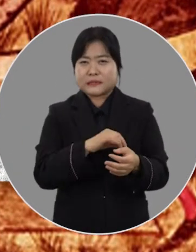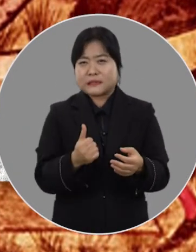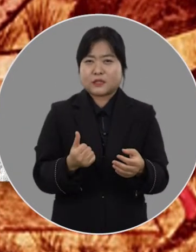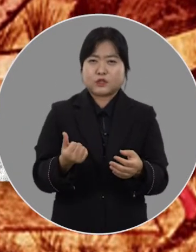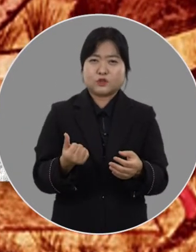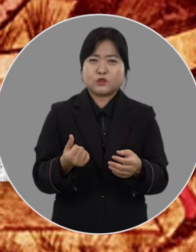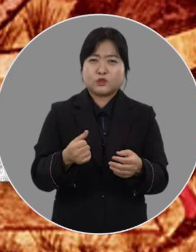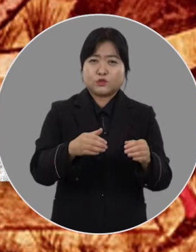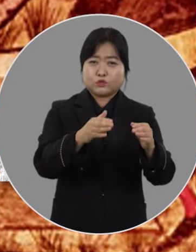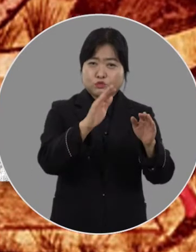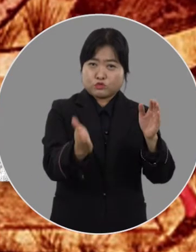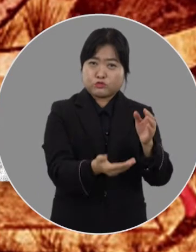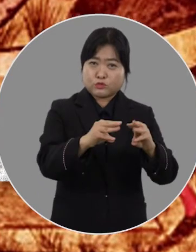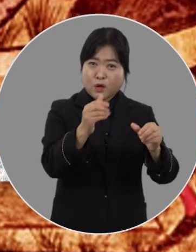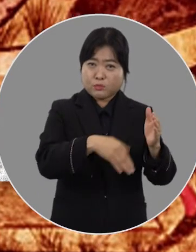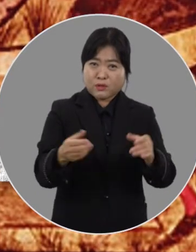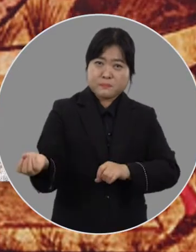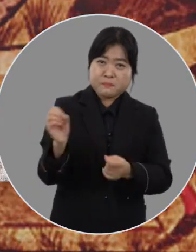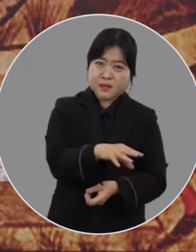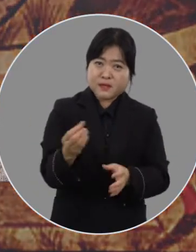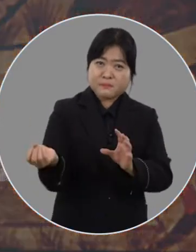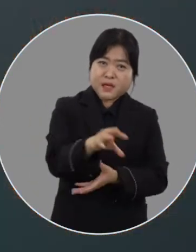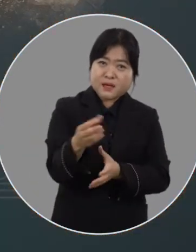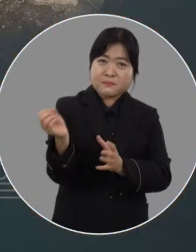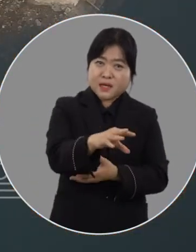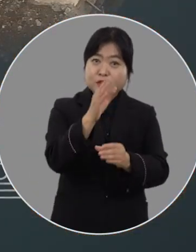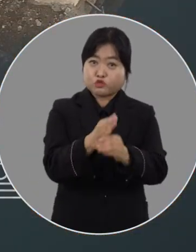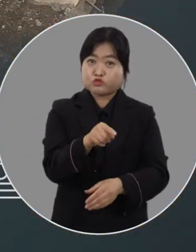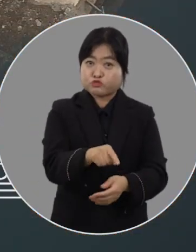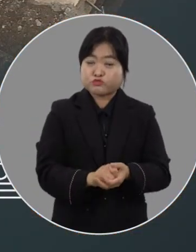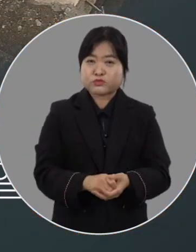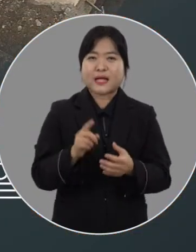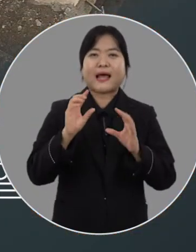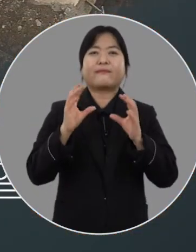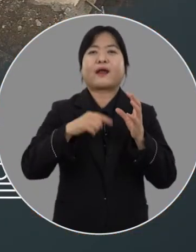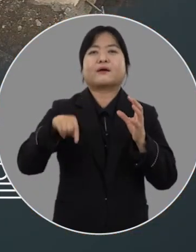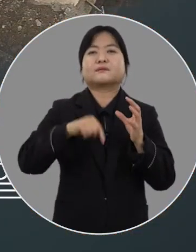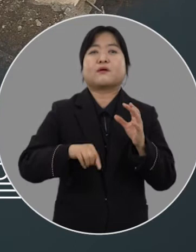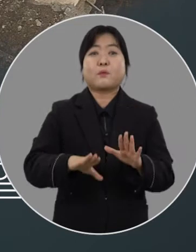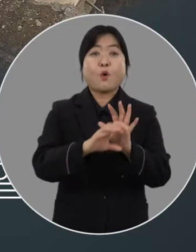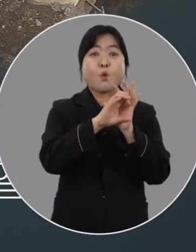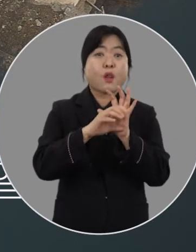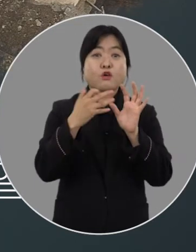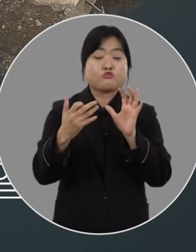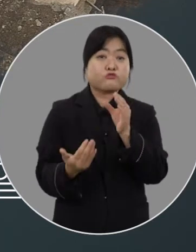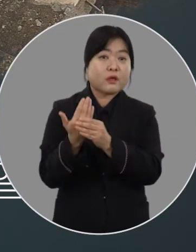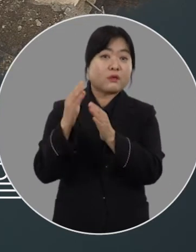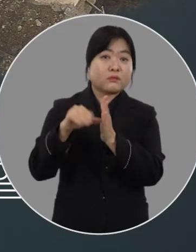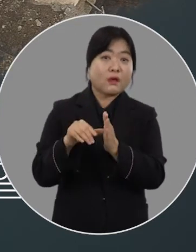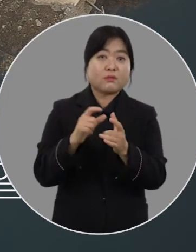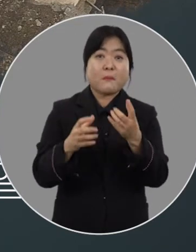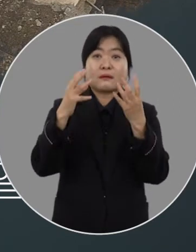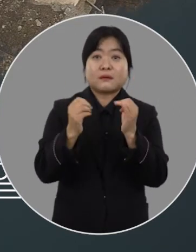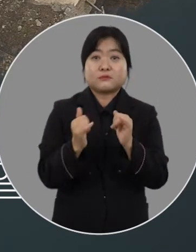시체를 구덩이에다가 몰아넣고 있는 모습을 볼 수 있습니다. 유럽의 한 나라에서 이번에 코로나19 사태에서도 더